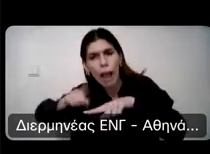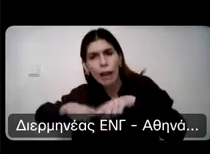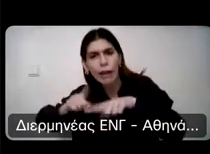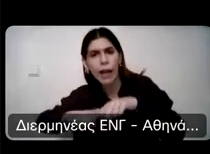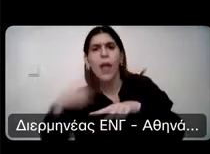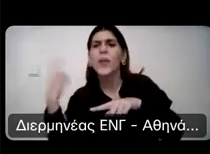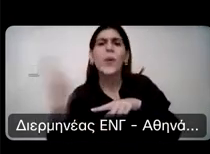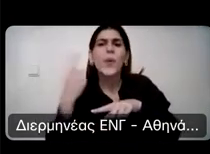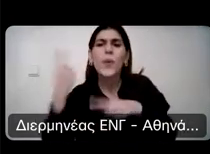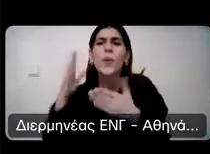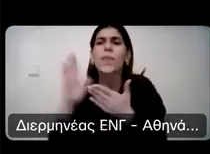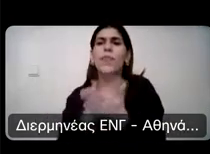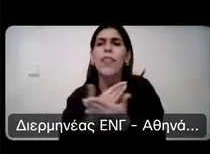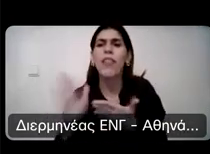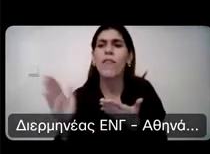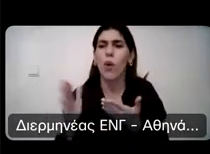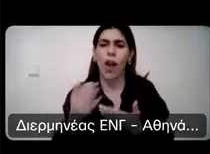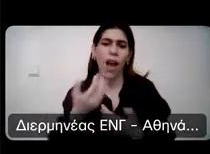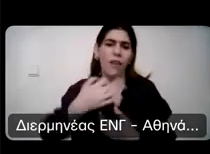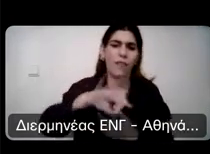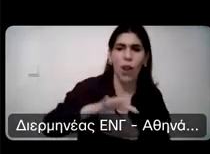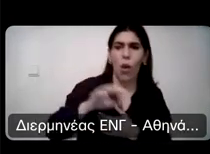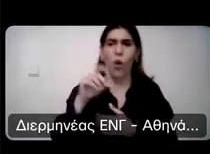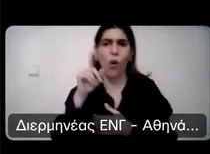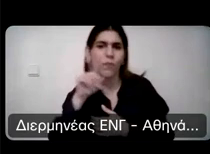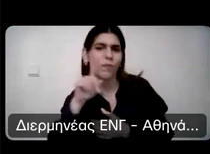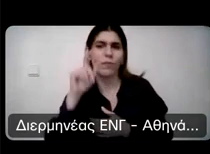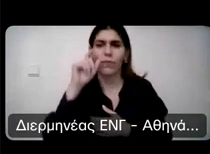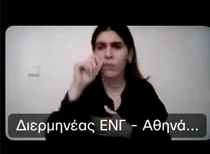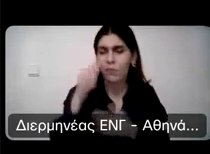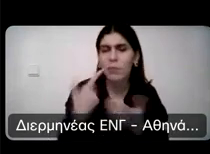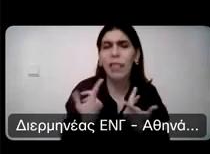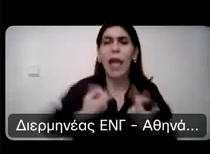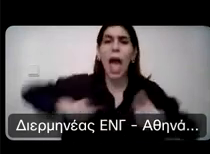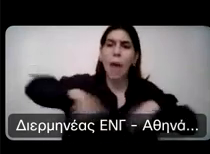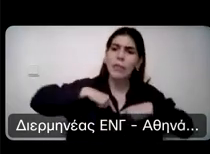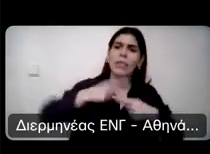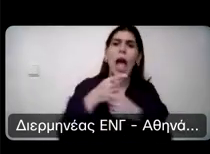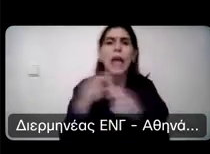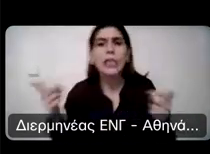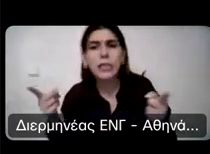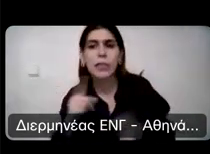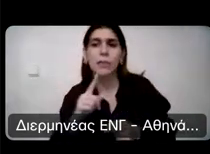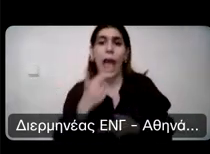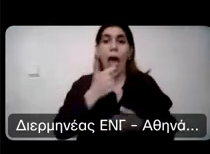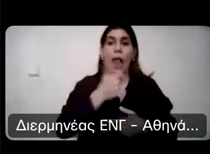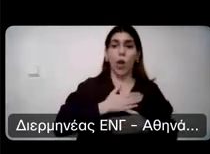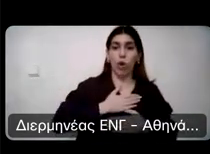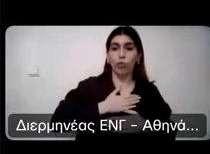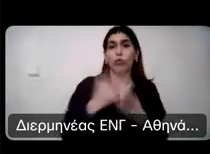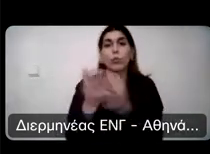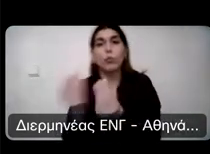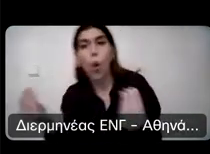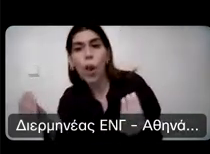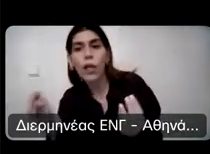γένος, εγώ-εμείς, το πληθυντικό εσύ-εσείς, αλλά μόνο το αυτόν πρόσωπο, το τριτονικό, αυτός